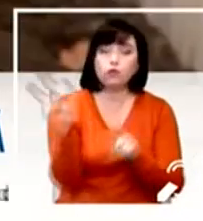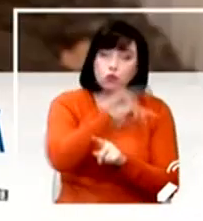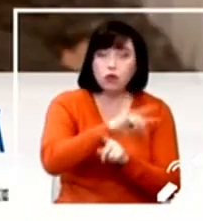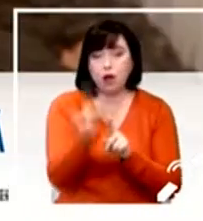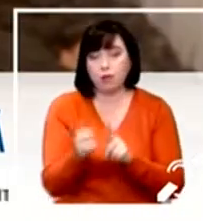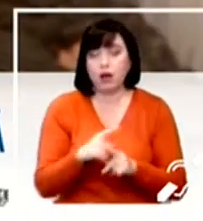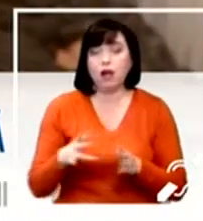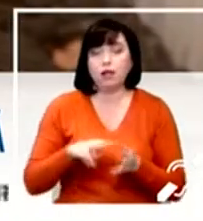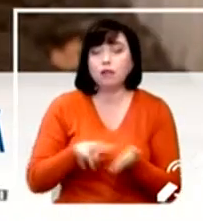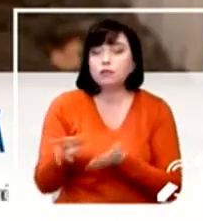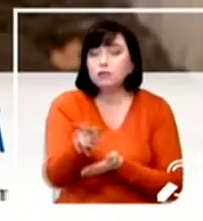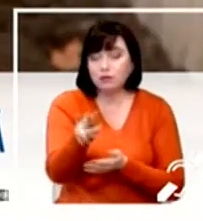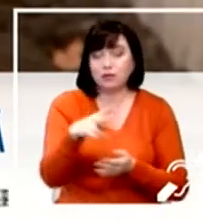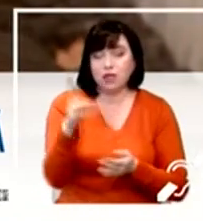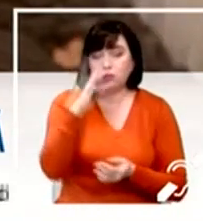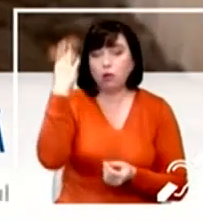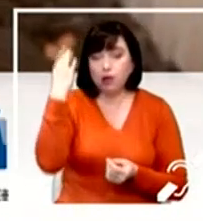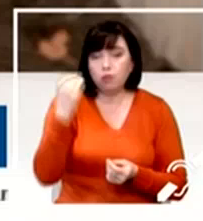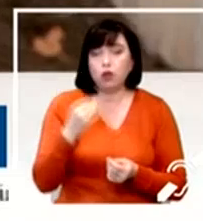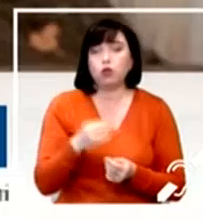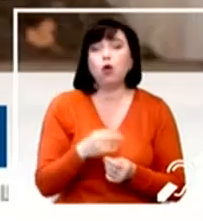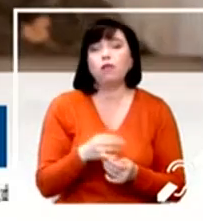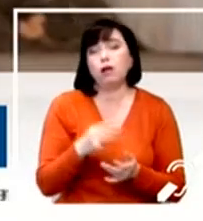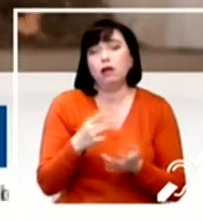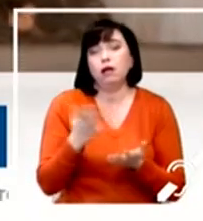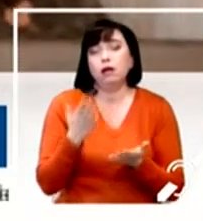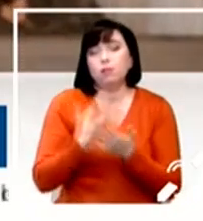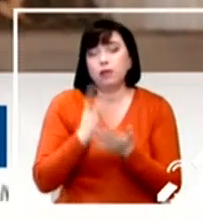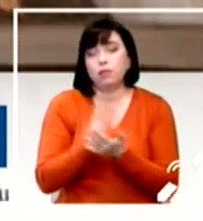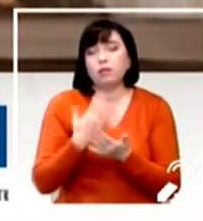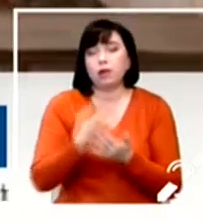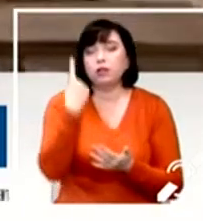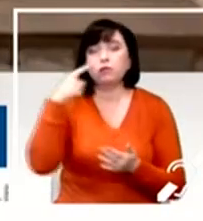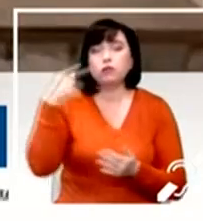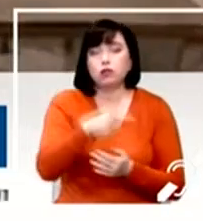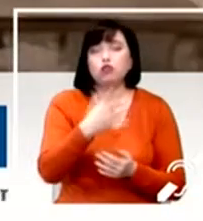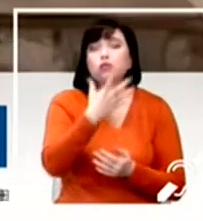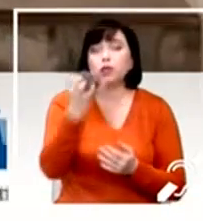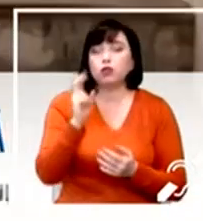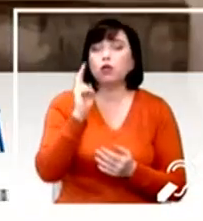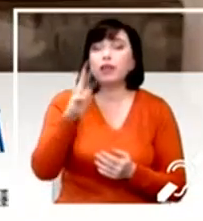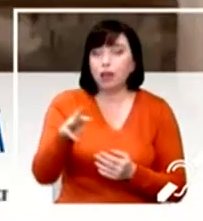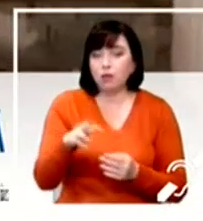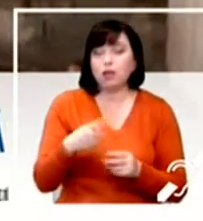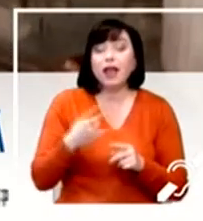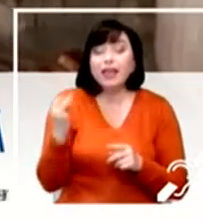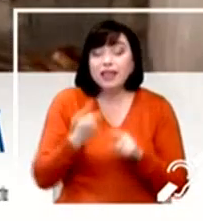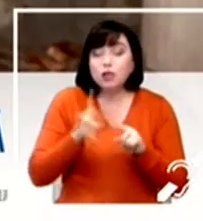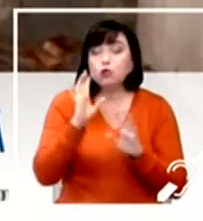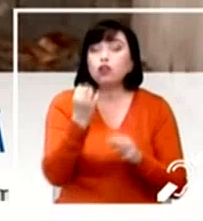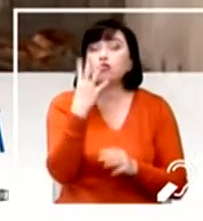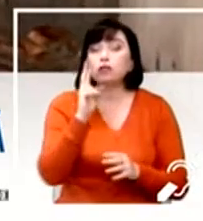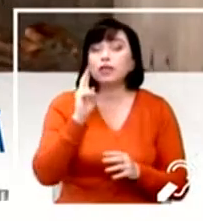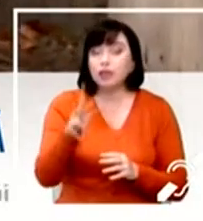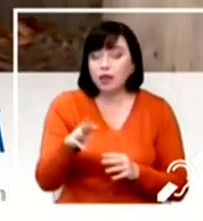direcții. Rețeaua de căi ferate din Republica Moldova însumează puțin peste 1150 de kilometri, dintre care doar